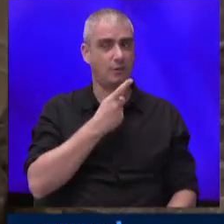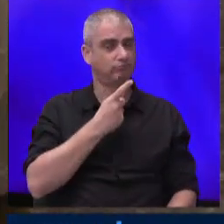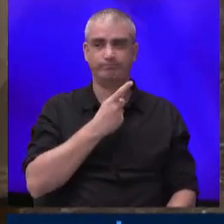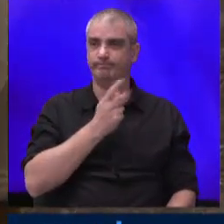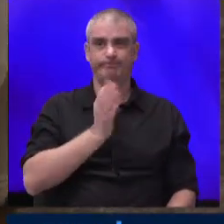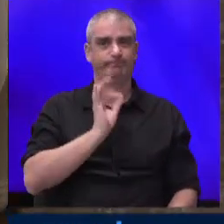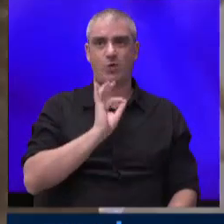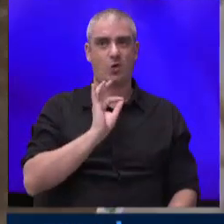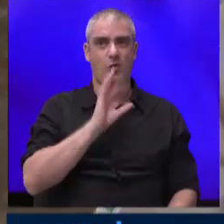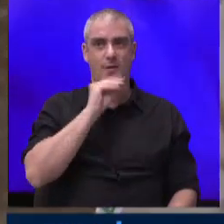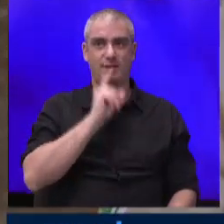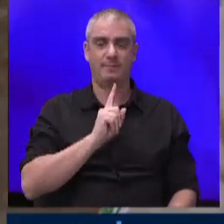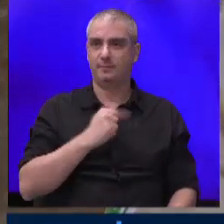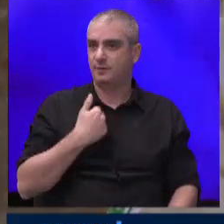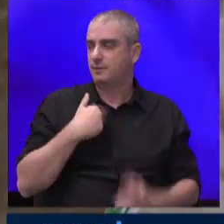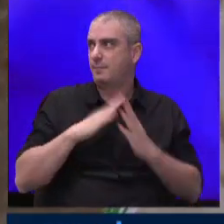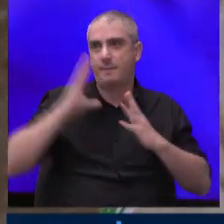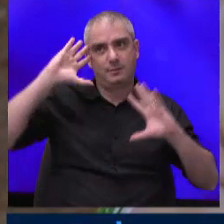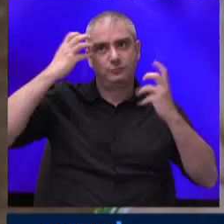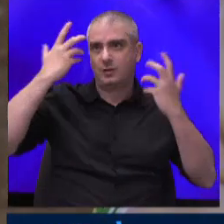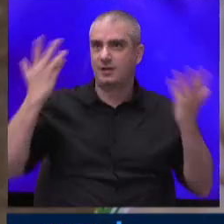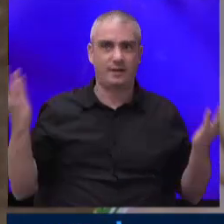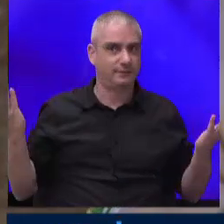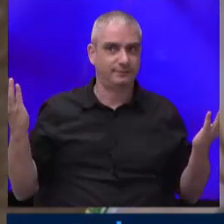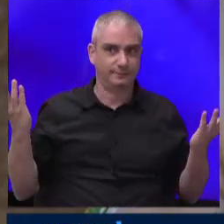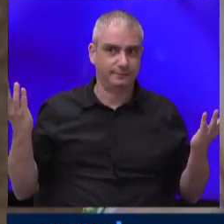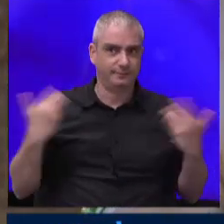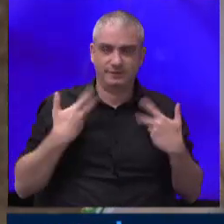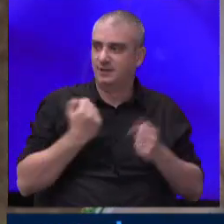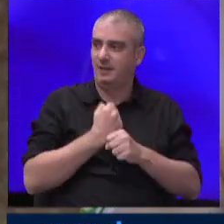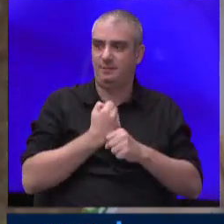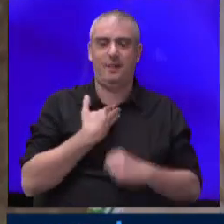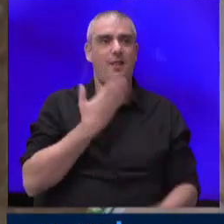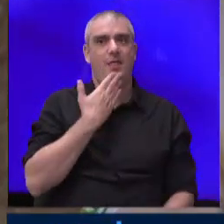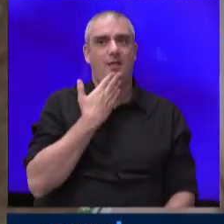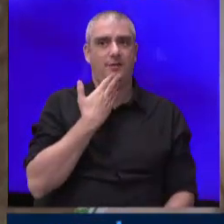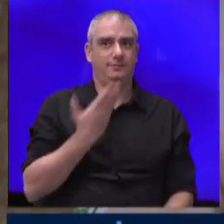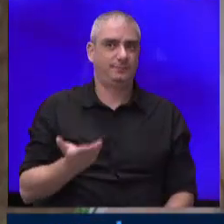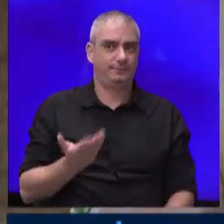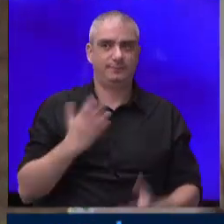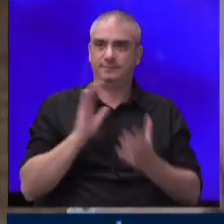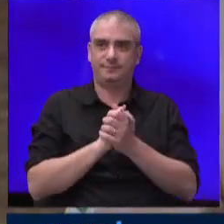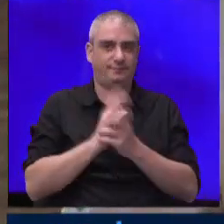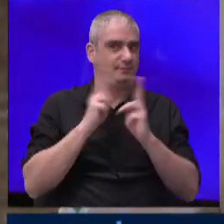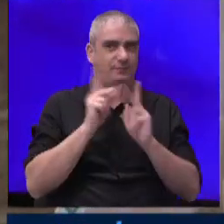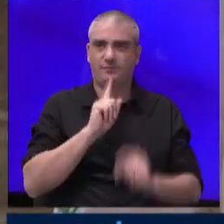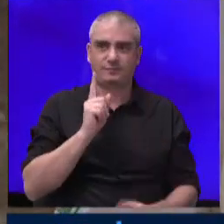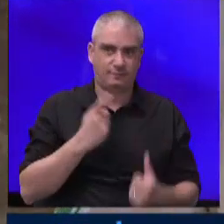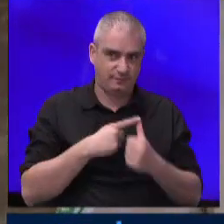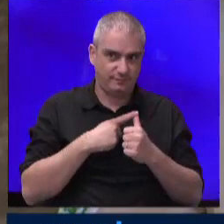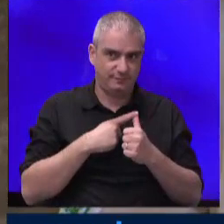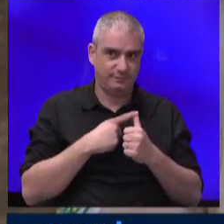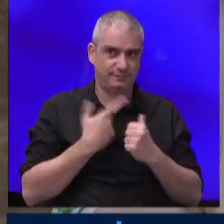אני בבית משתגע, אין לי מה לעשות. עם חברים אני לא נפגש. אני